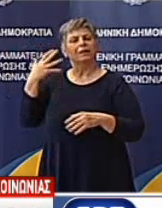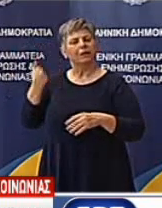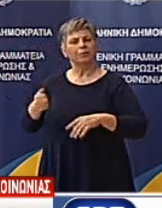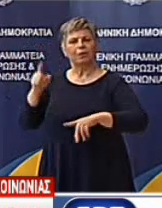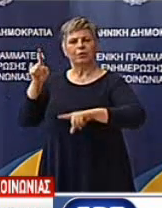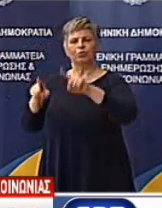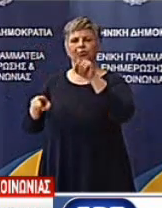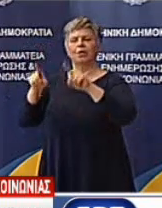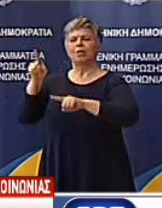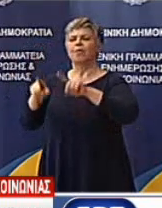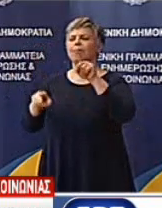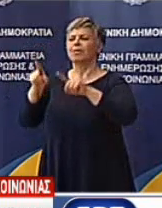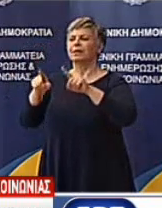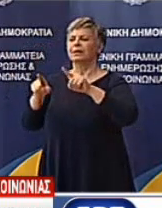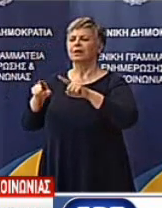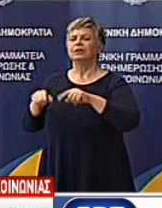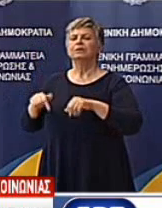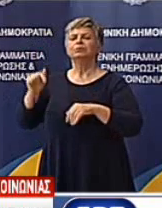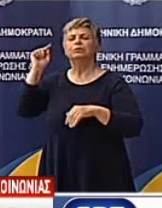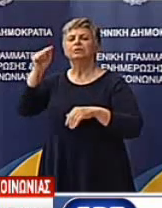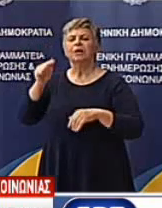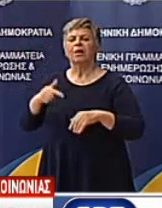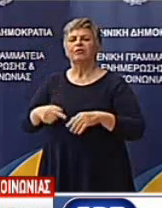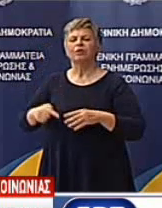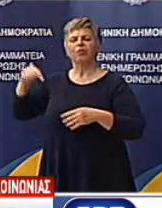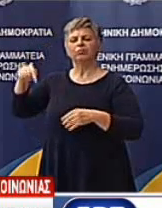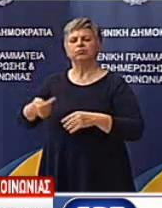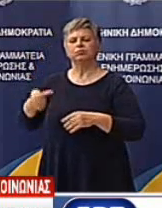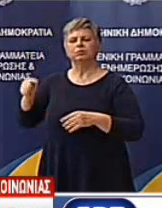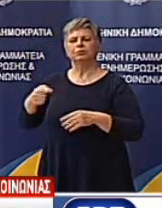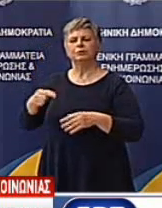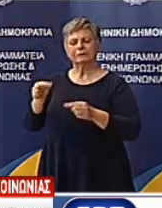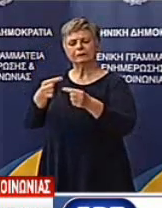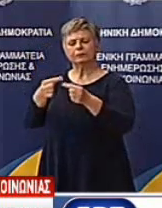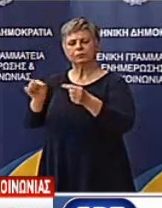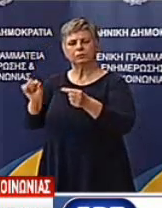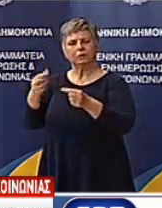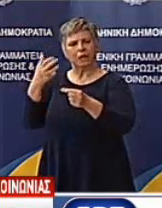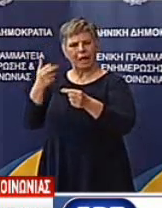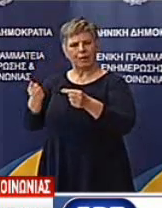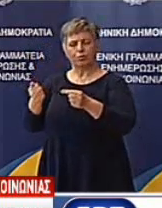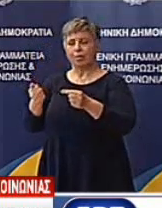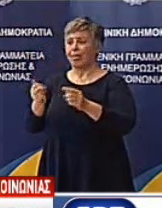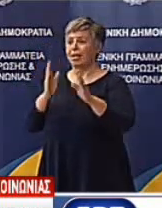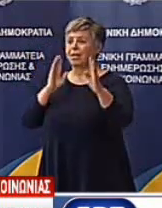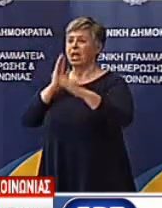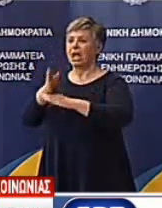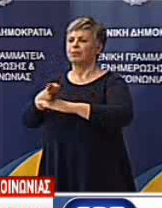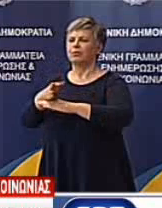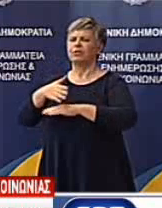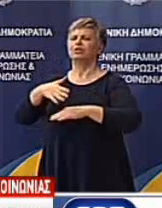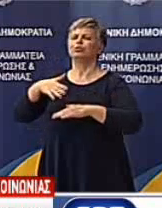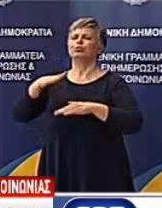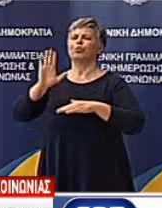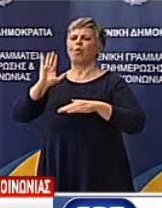επεξεργάζονται τέτοιου τύπου θέματα δεν έχουν σταματήσει, δεν το κάνουν φυσικά διαφανώς, δεν το κάνουν όπως όφυλαν με το όνομά τους